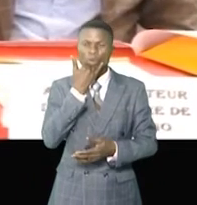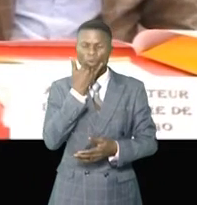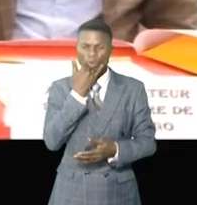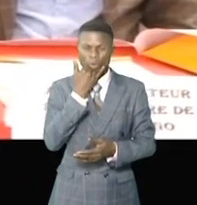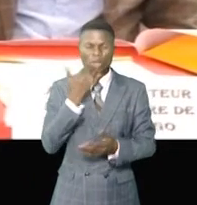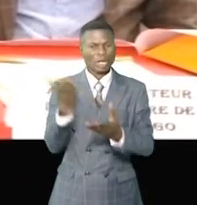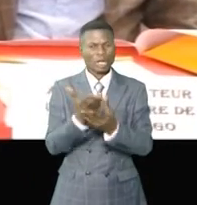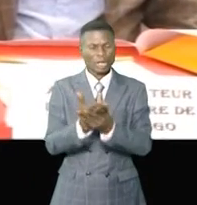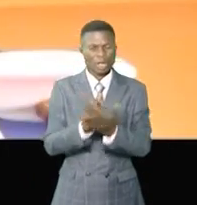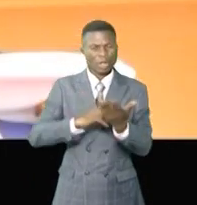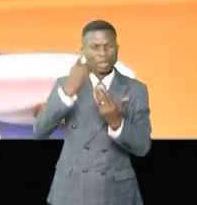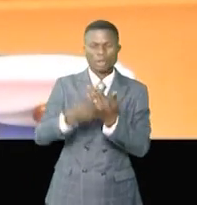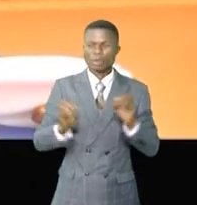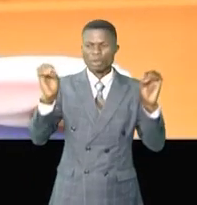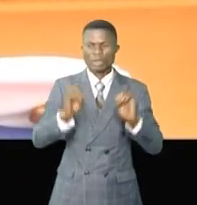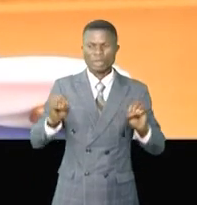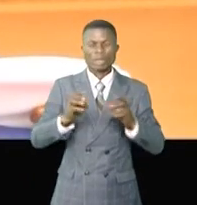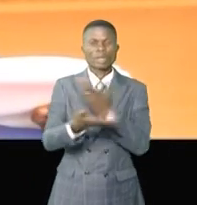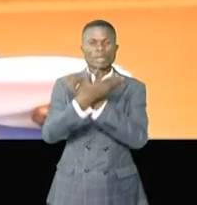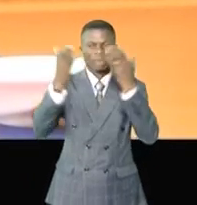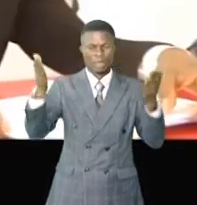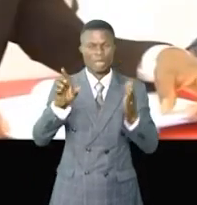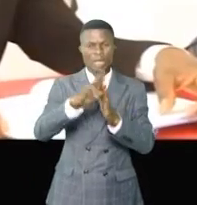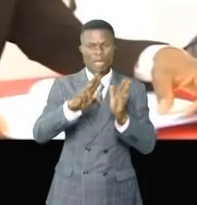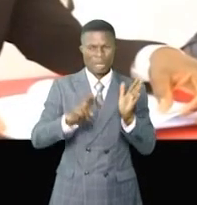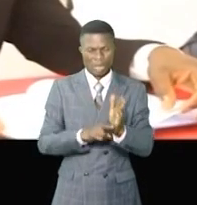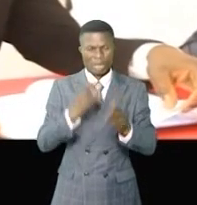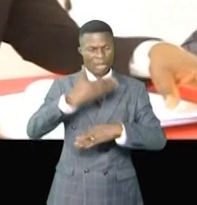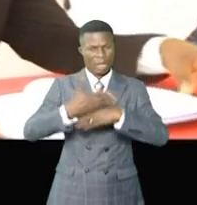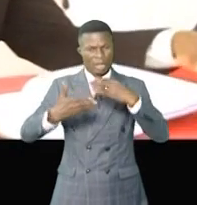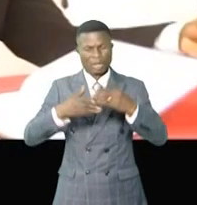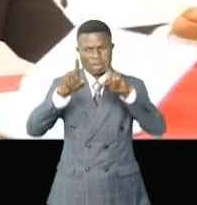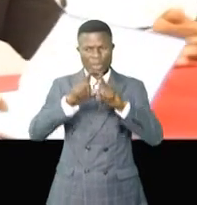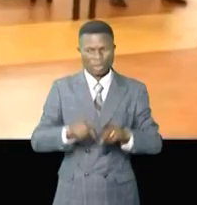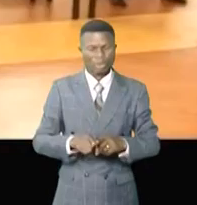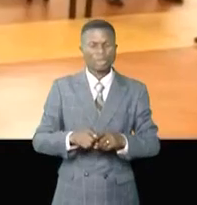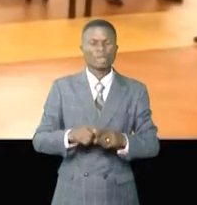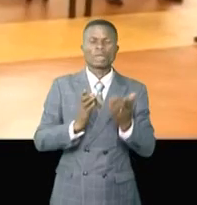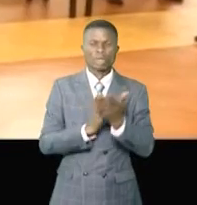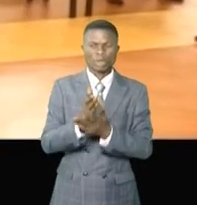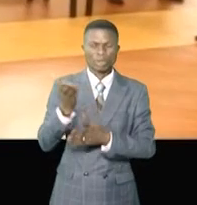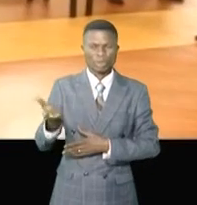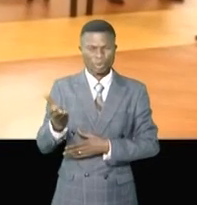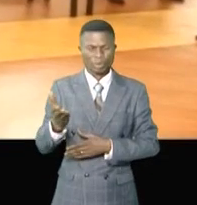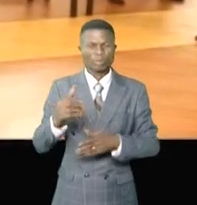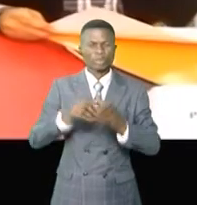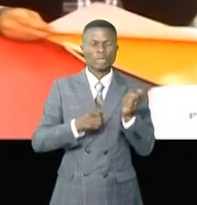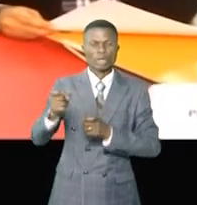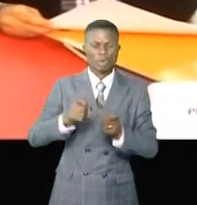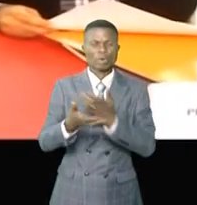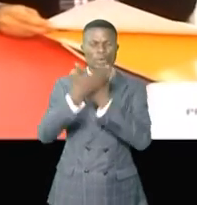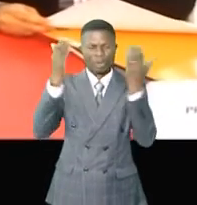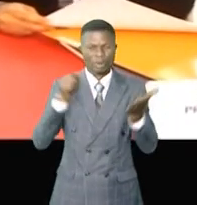d'un document de planification urbaine fixant les règles d'aménagement et de construction qui serviraient de la gouvernance